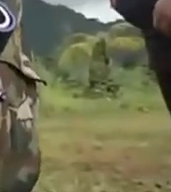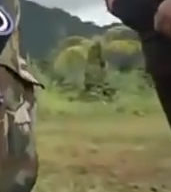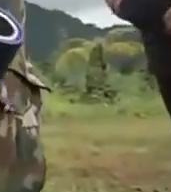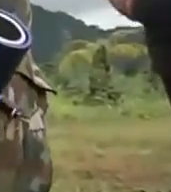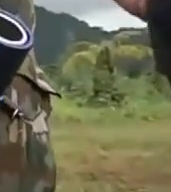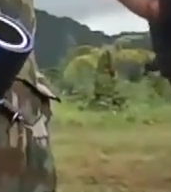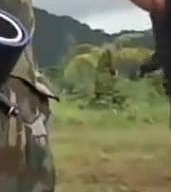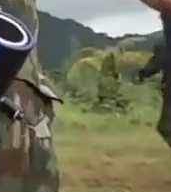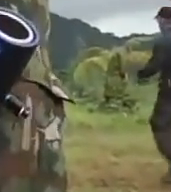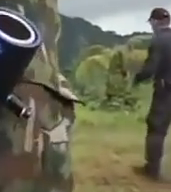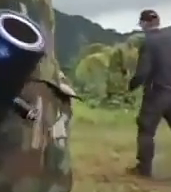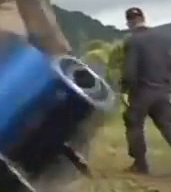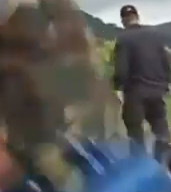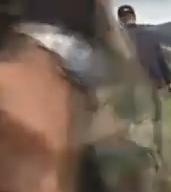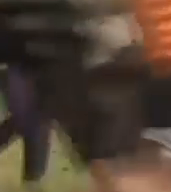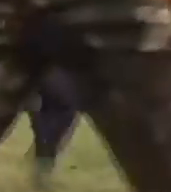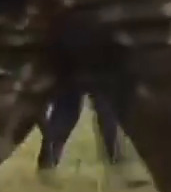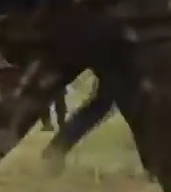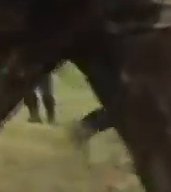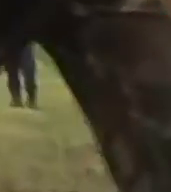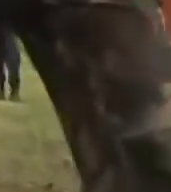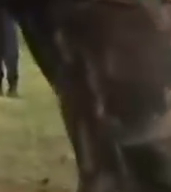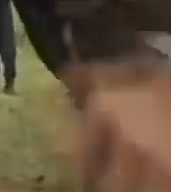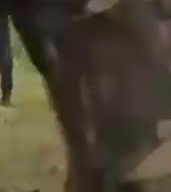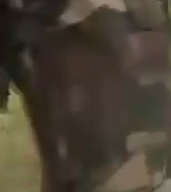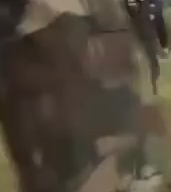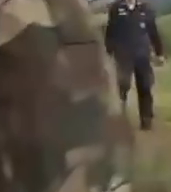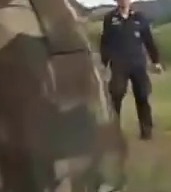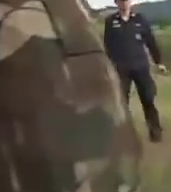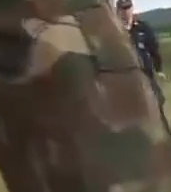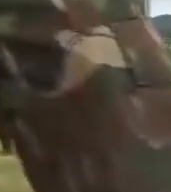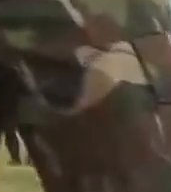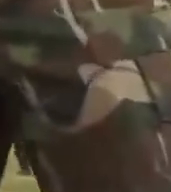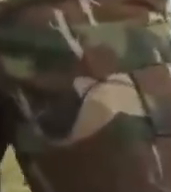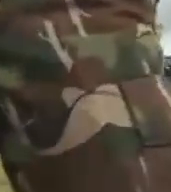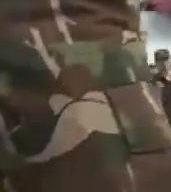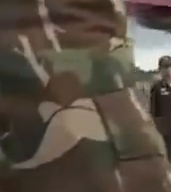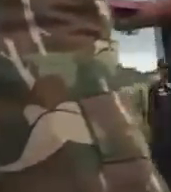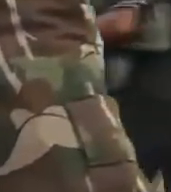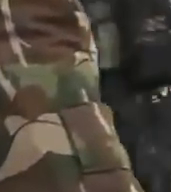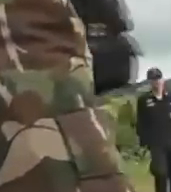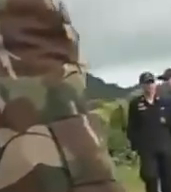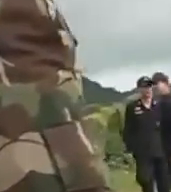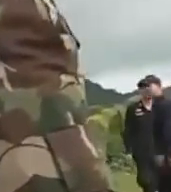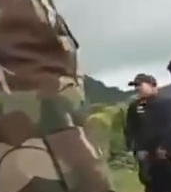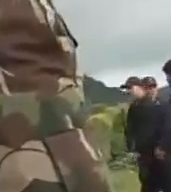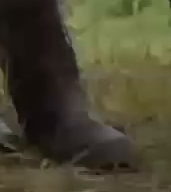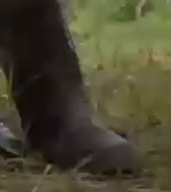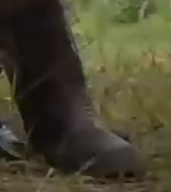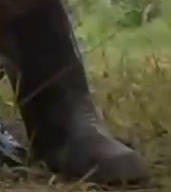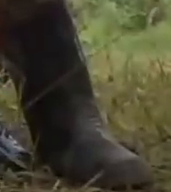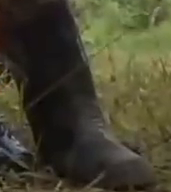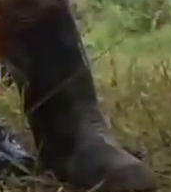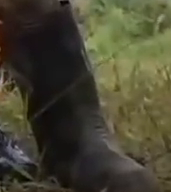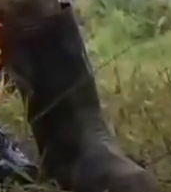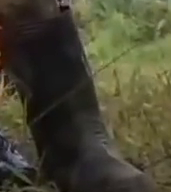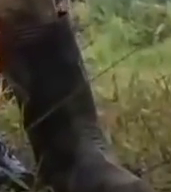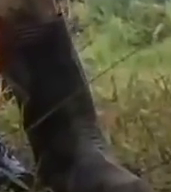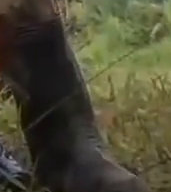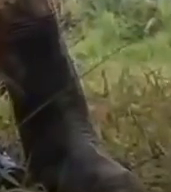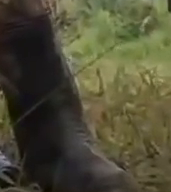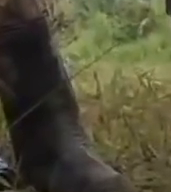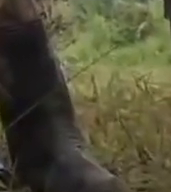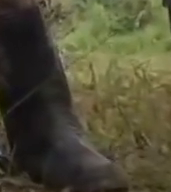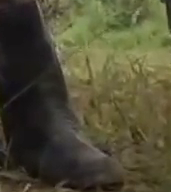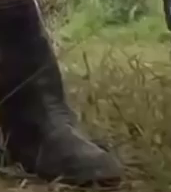าเครื่องตัวนี้นะคะก็สามารถที่จะรับน้ำหนักคนได้จำนวนมากค่ะเดี๋ยวเราไปดูถึงความแข็งแรงแล้วก็การทำงานของเครื่องนี้จากเ